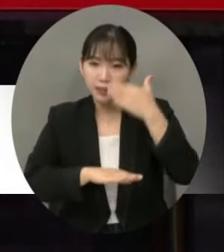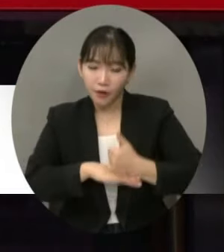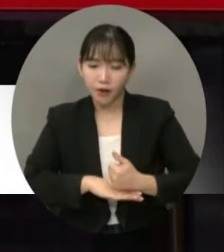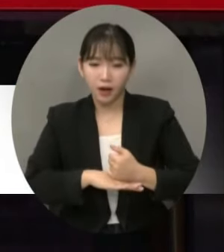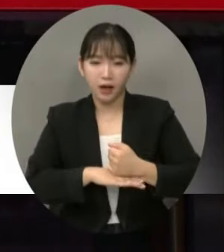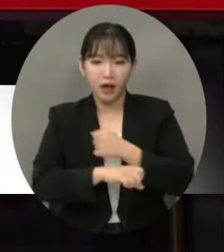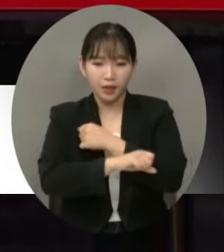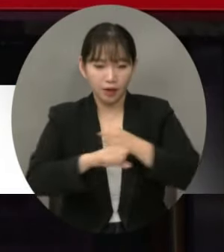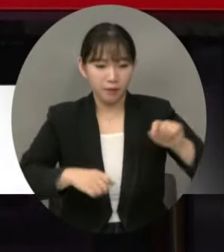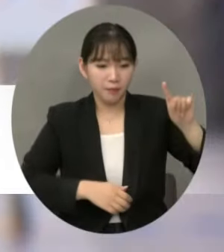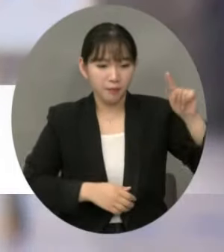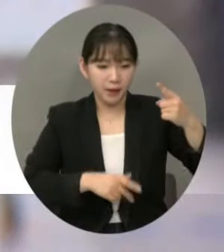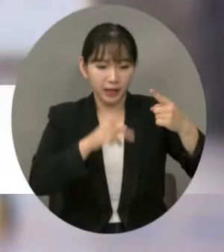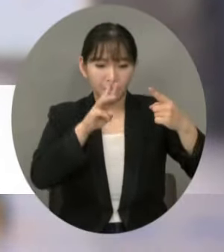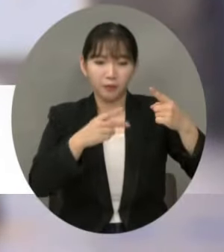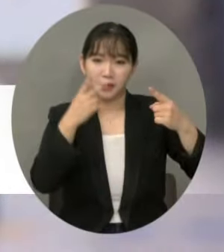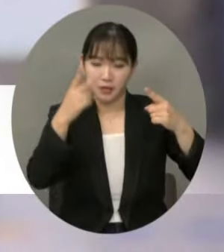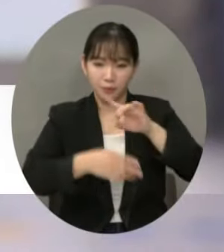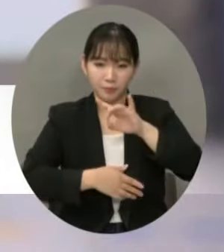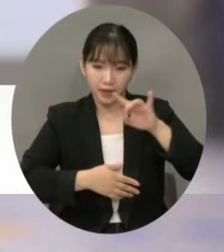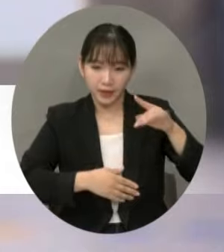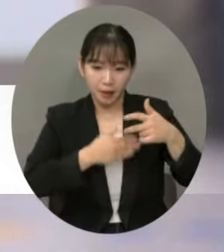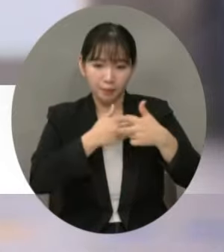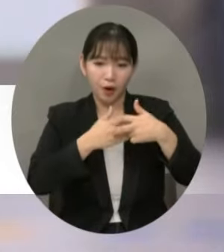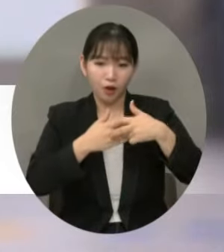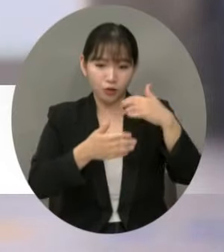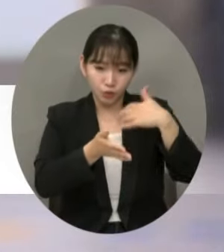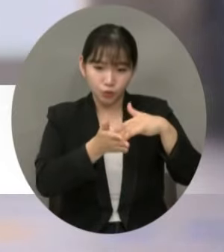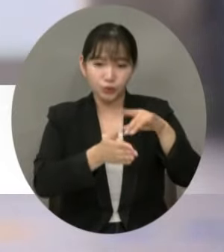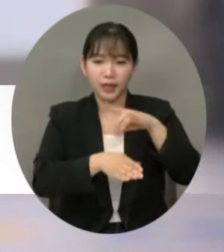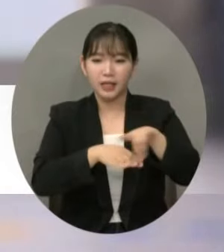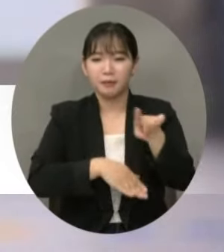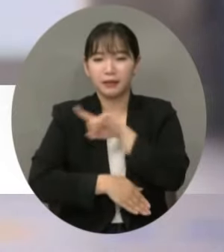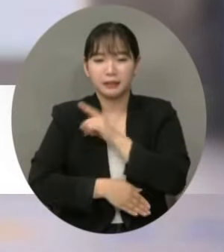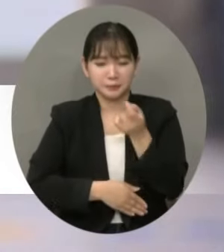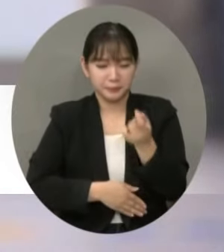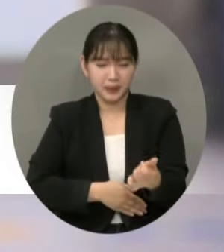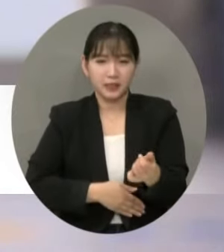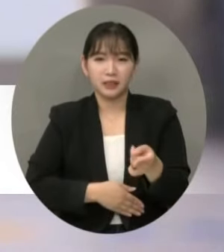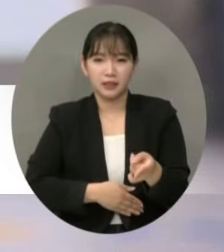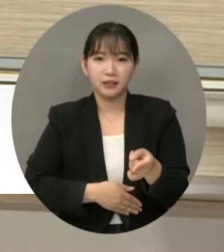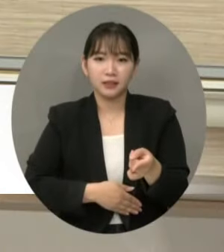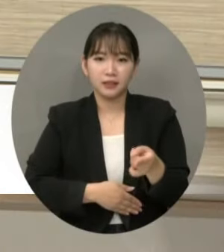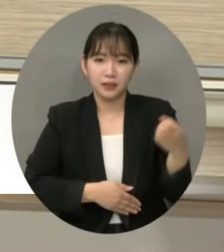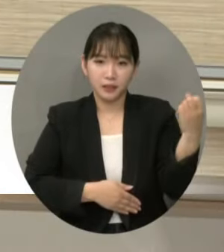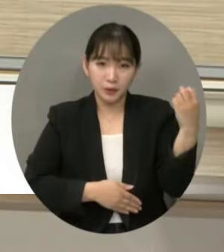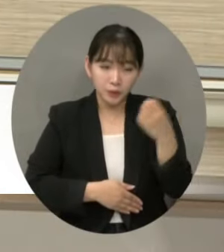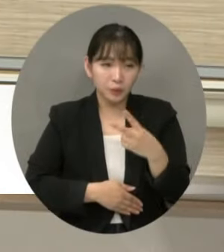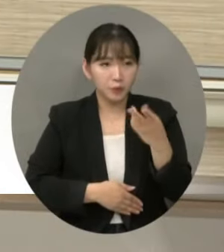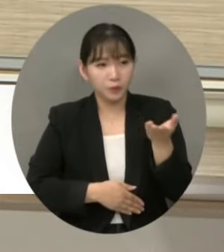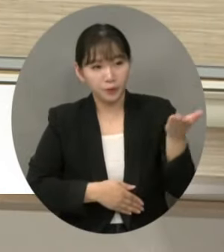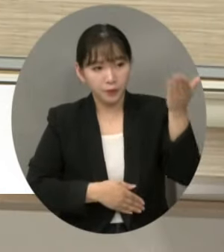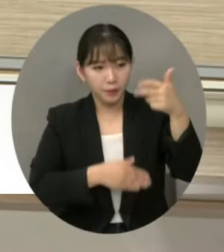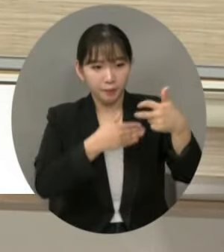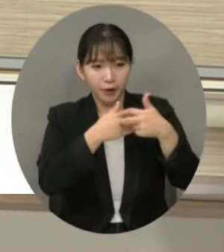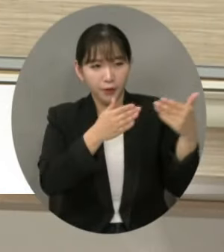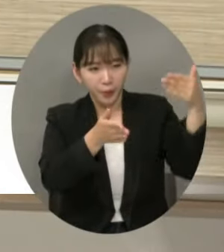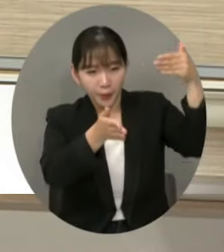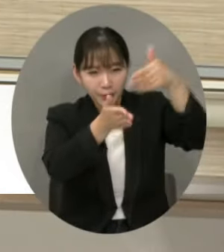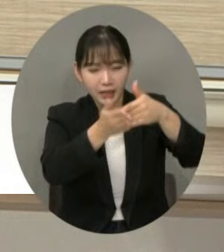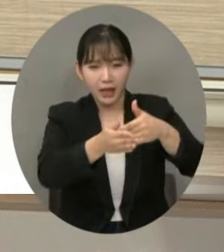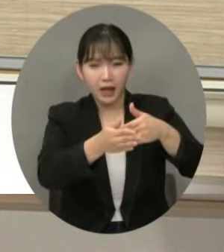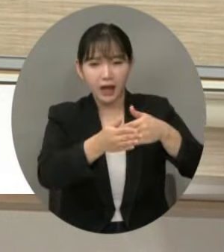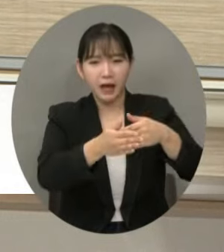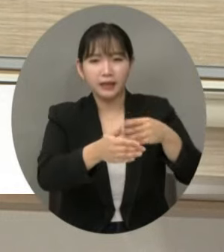면적 100제곱킬로미터당 의료기관 수는 해남군이 가장 열악했습니다. 또한 상급병원 도달 시간이